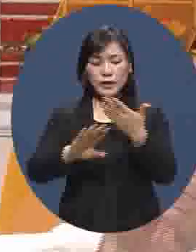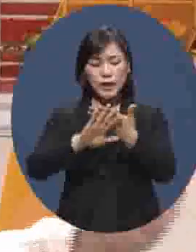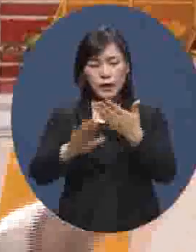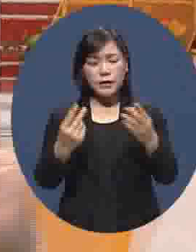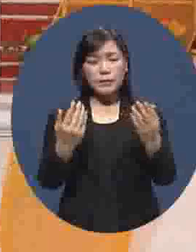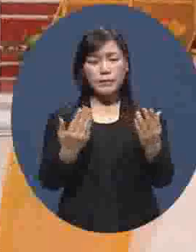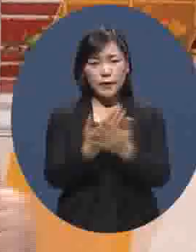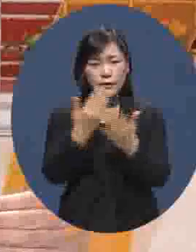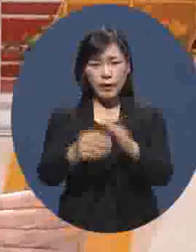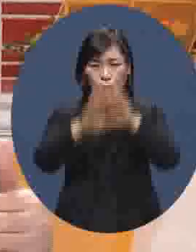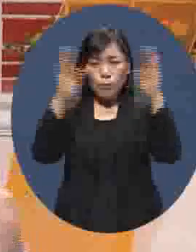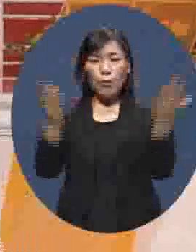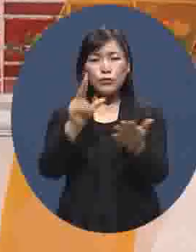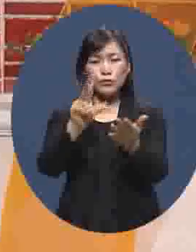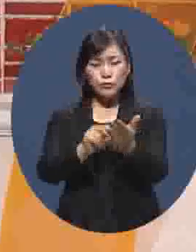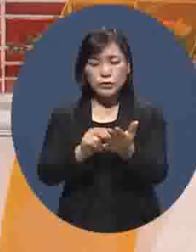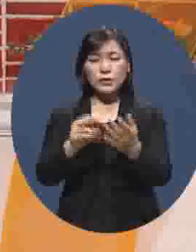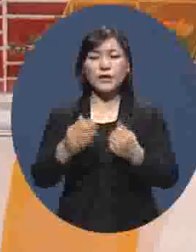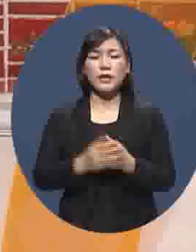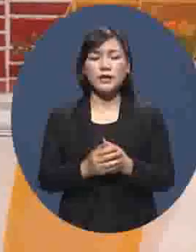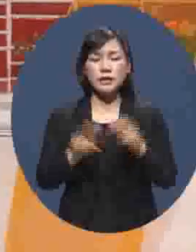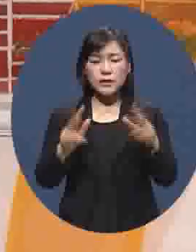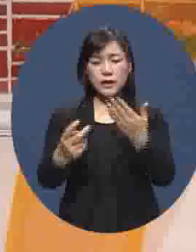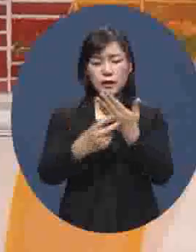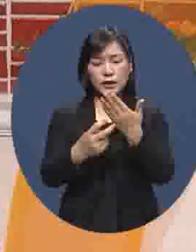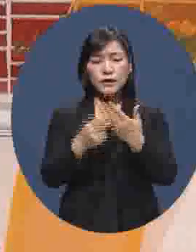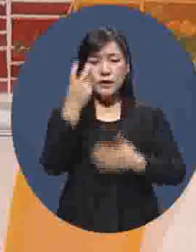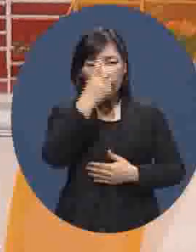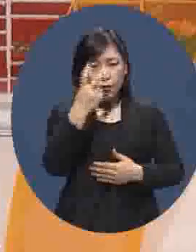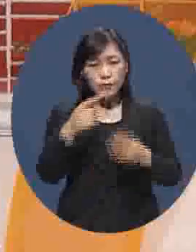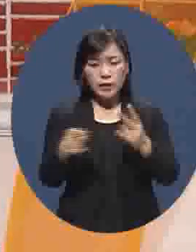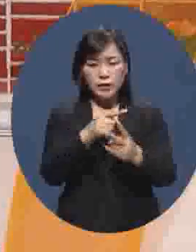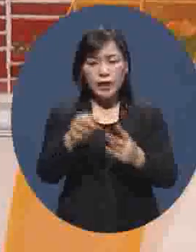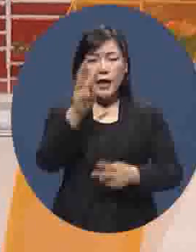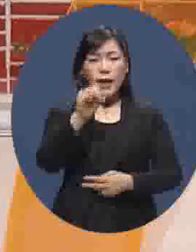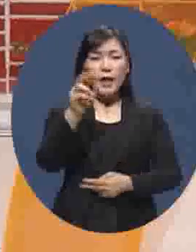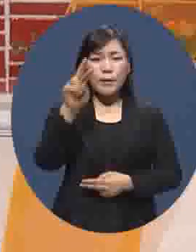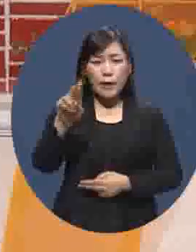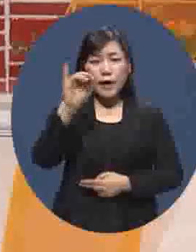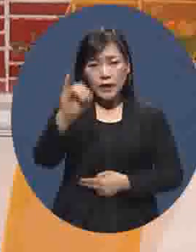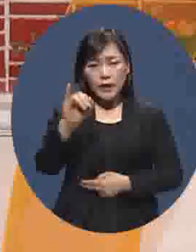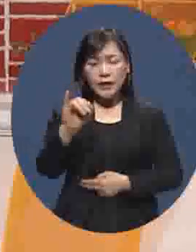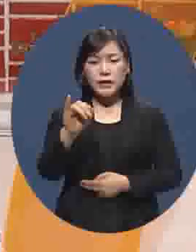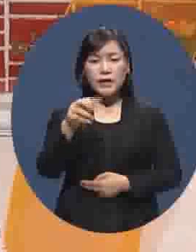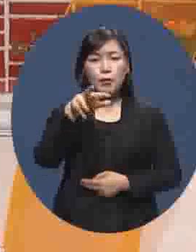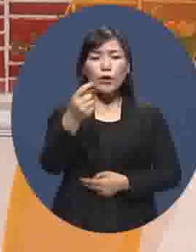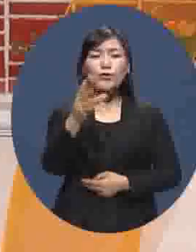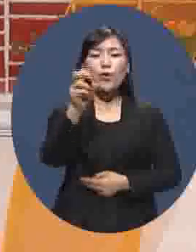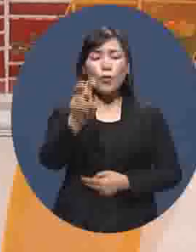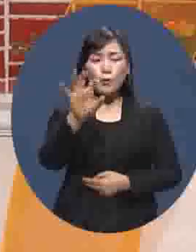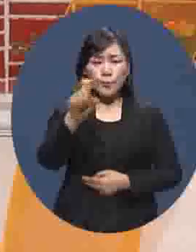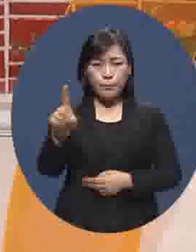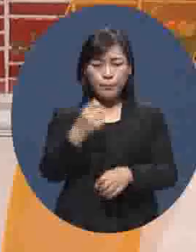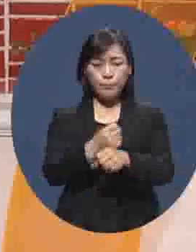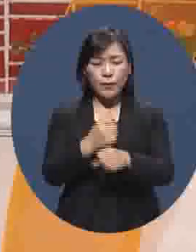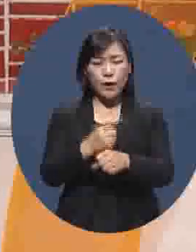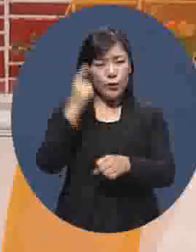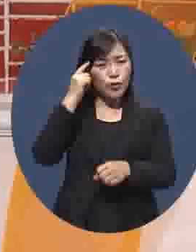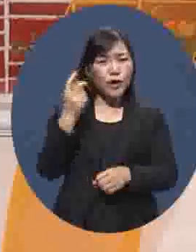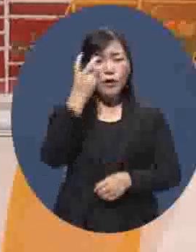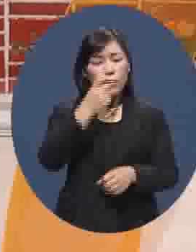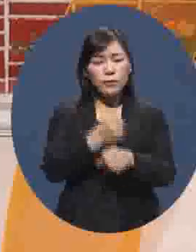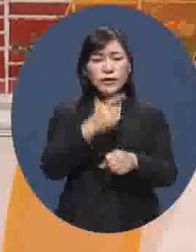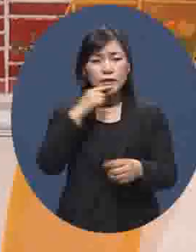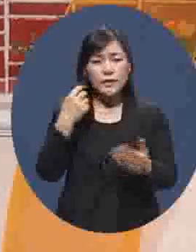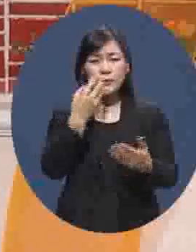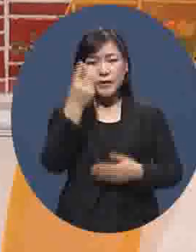발달 모든 문제가 소위 말하는 의학적인 검사, 그게 MRI나 뭐 초음파나 뭐 뇌파나 아니면 피검사나